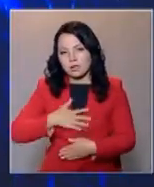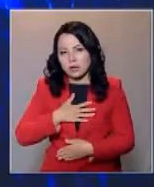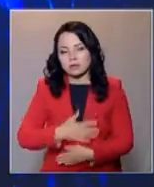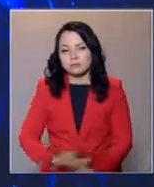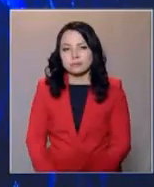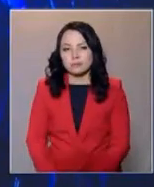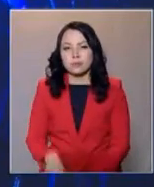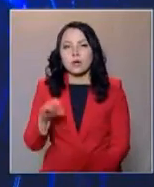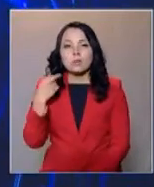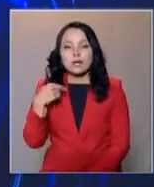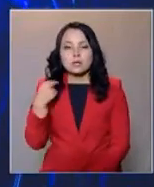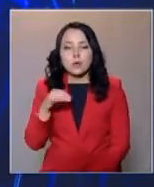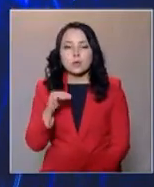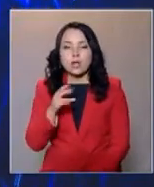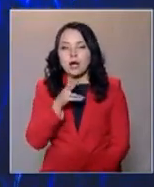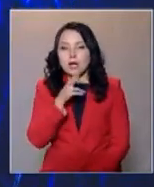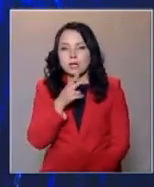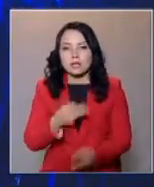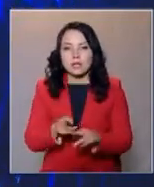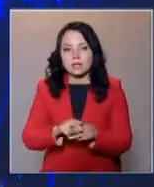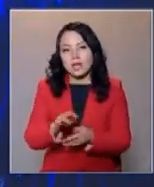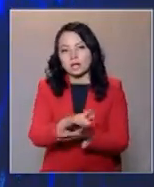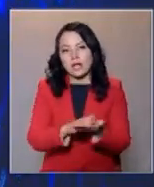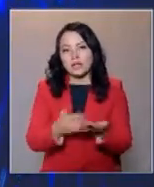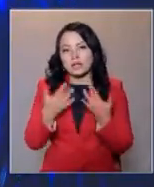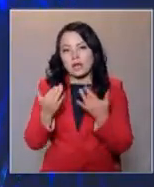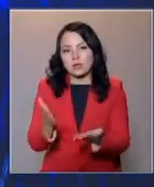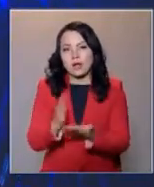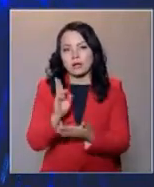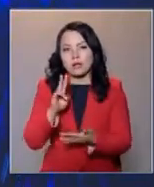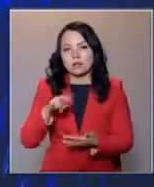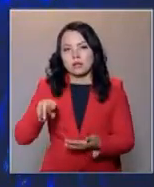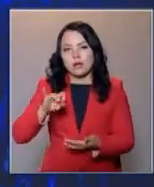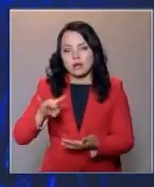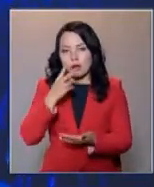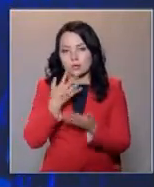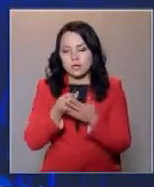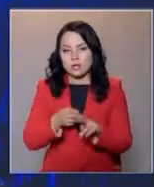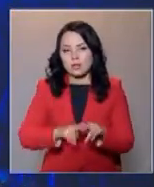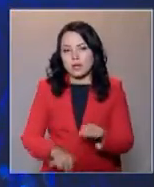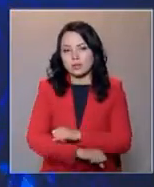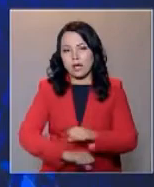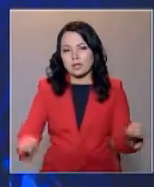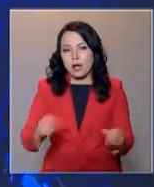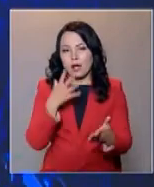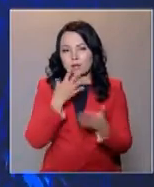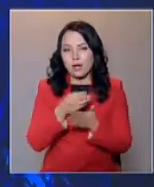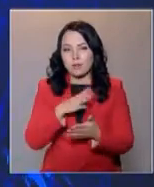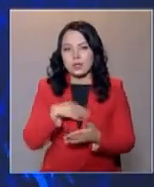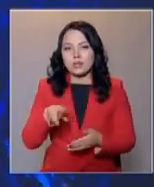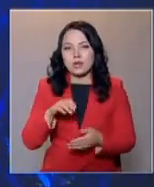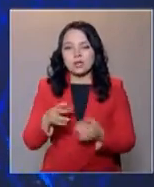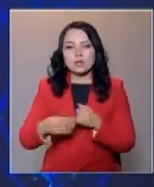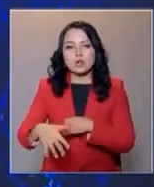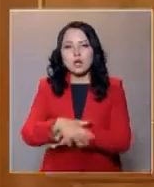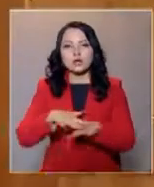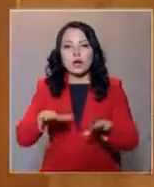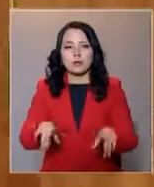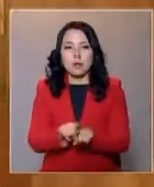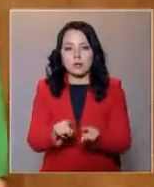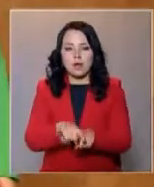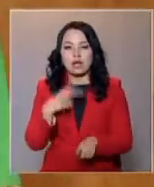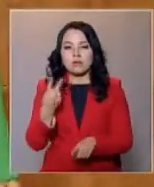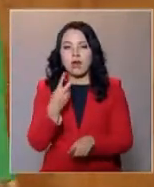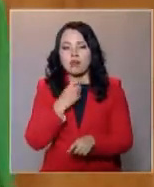Президент Южной Кореи Пак Кын Хе требует извинений от КНДР за подрыв своих солдат на мине в демилитаризованной зоне.